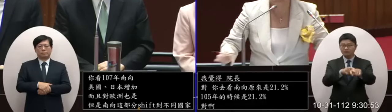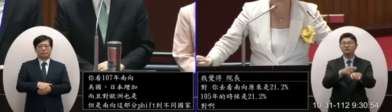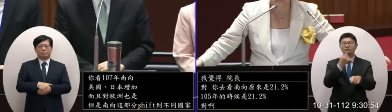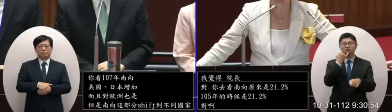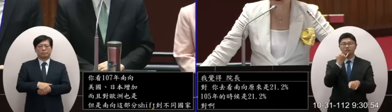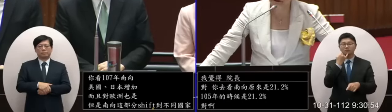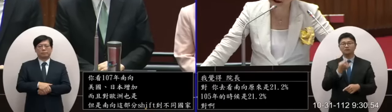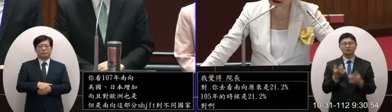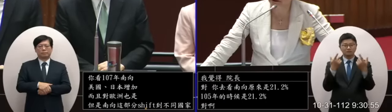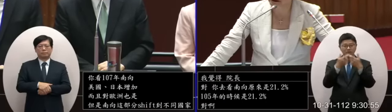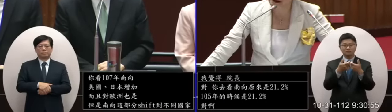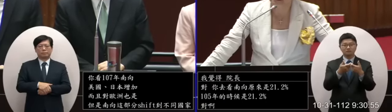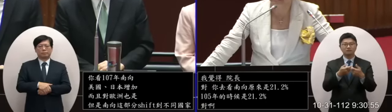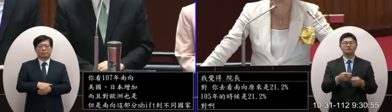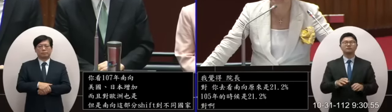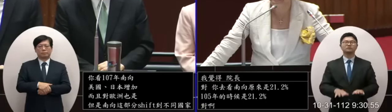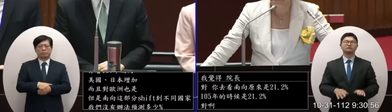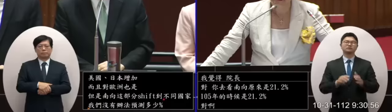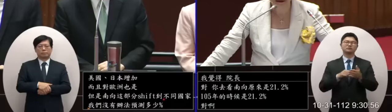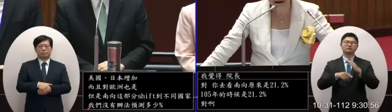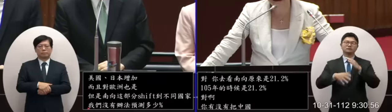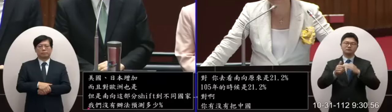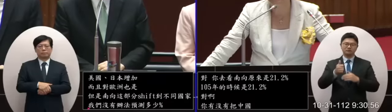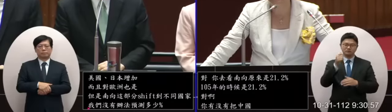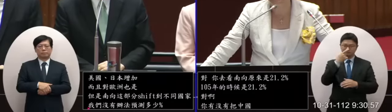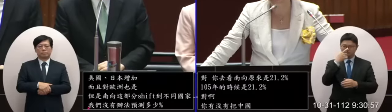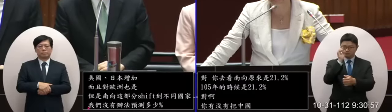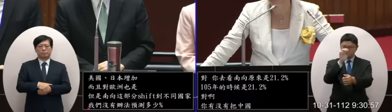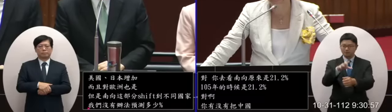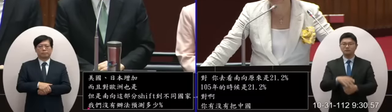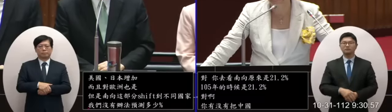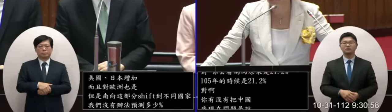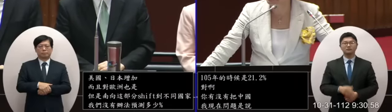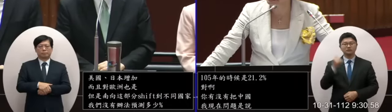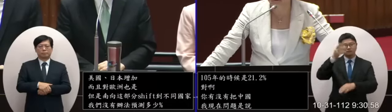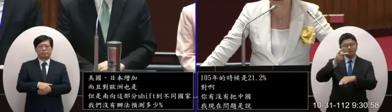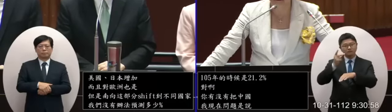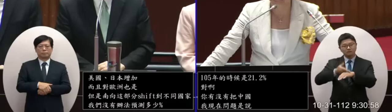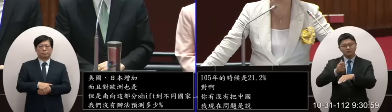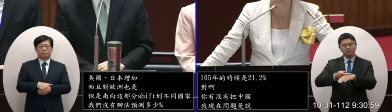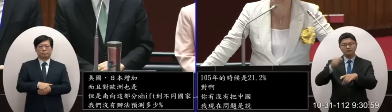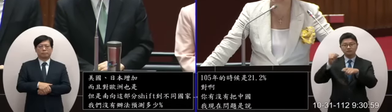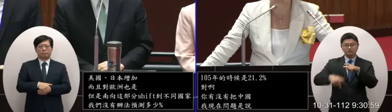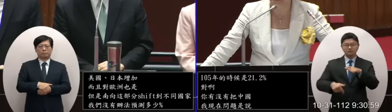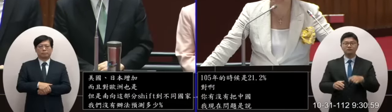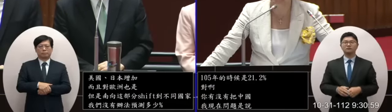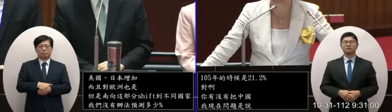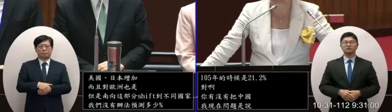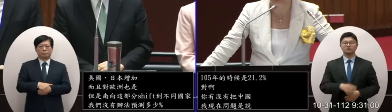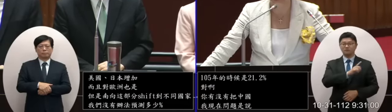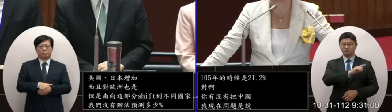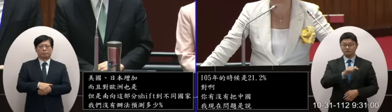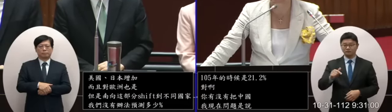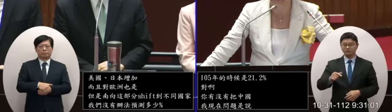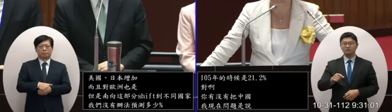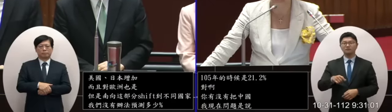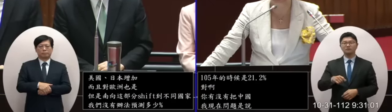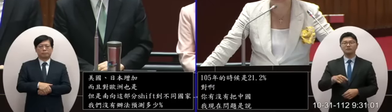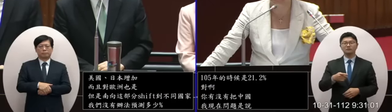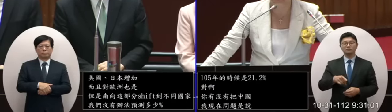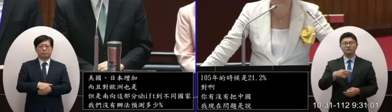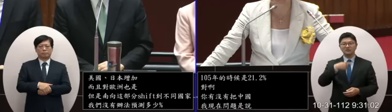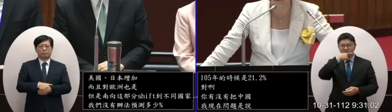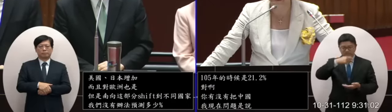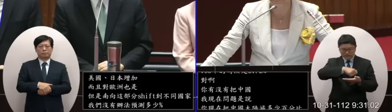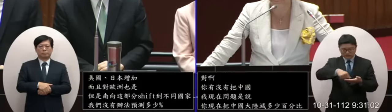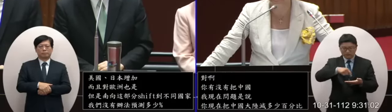你。院长，我跟你讲哈。高科技产业尤其啊，它不是就是买卖一般的，我去买个牙膏